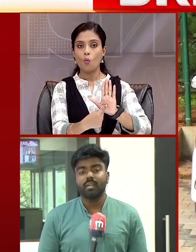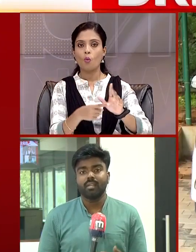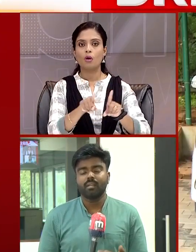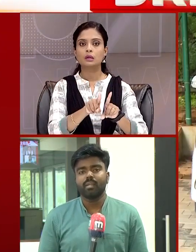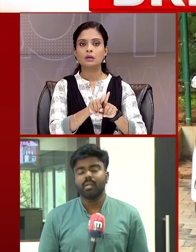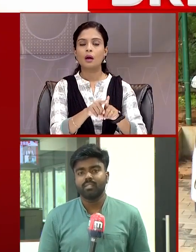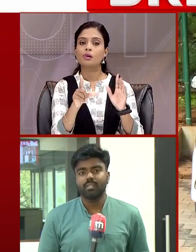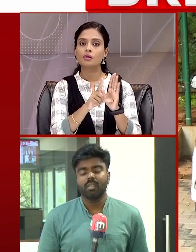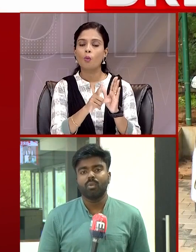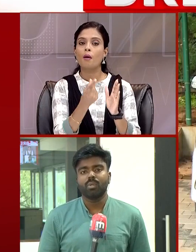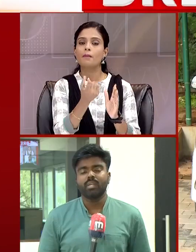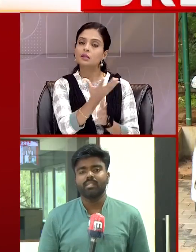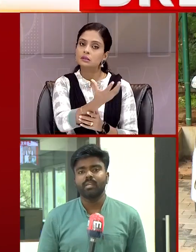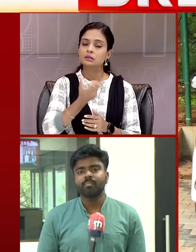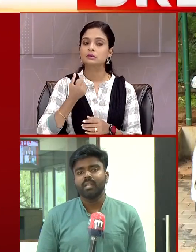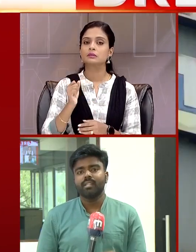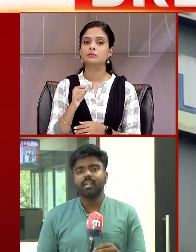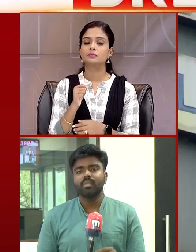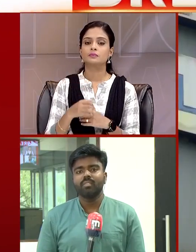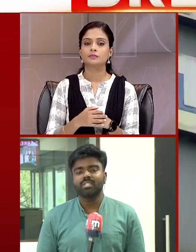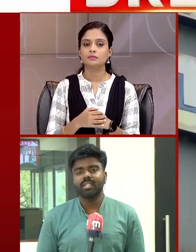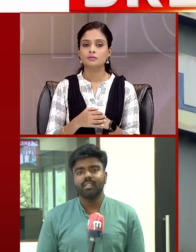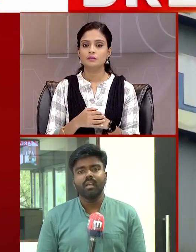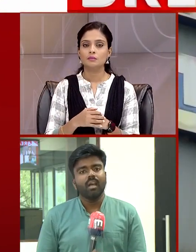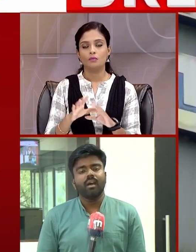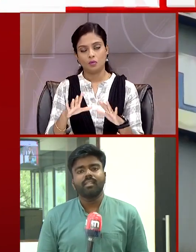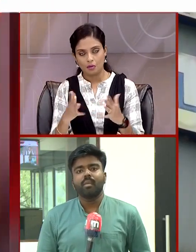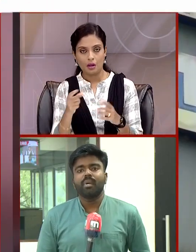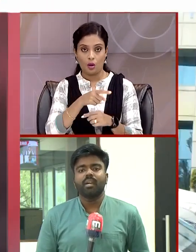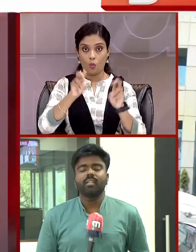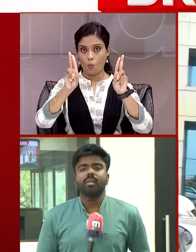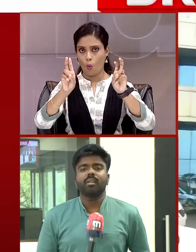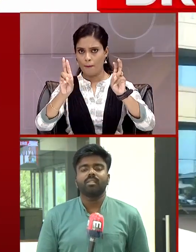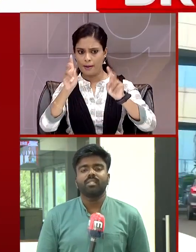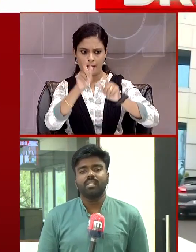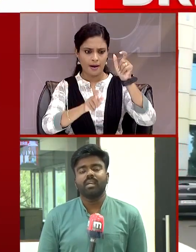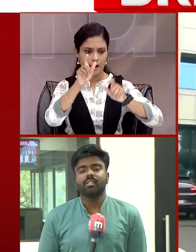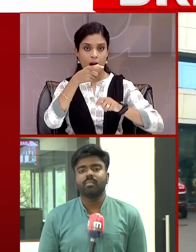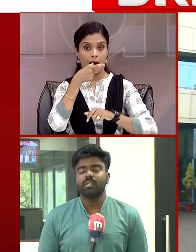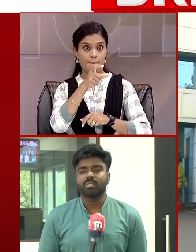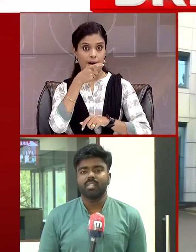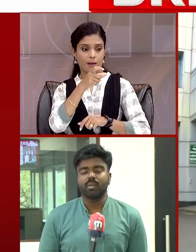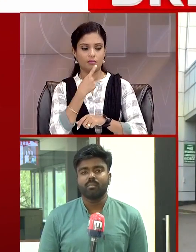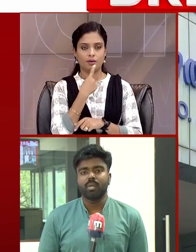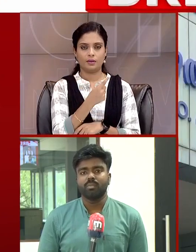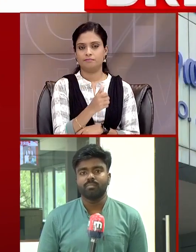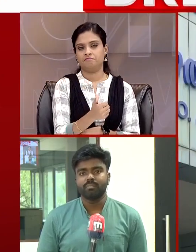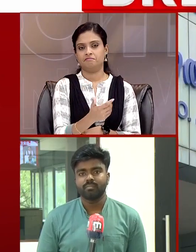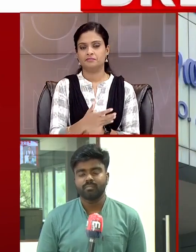കഴിഞ്ഞ ഭരണാധികാരിയുടെ ഭാഗത്തുനിന്ന് ഇപ്പോൾ ഉണ്ടായിരിക്കുന്നത്. എന്തായാലും ഈ വിഷയത്തിൽ ആരും തന്നെ പരാതിയുമായി രംഗത്ത് വന്നിട്ടില്ല എന്നതും ഏറ്റവും ശ്രദ്ധേയമാണ്. മാധവ്.